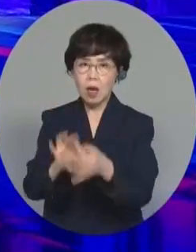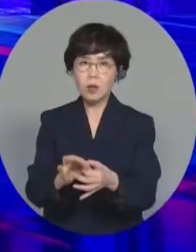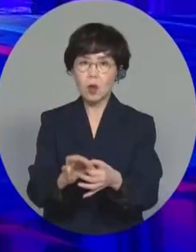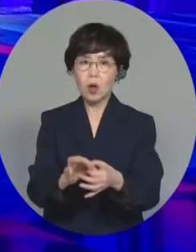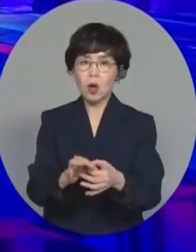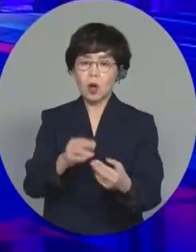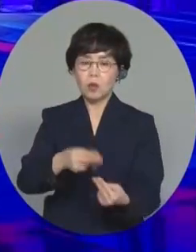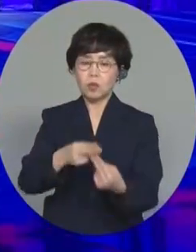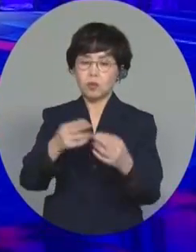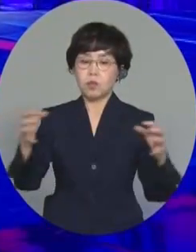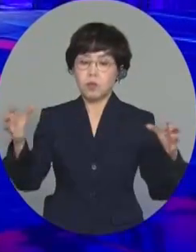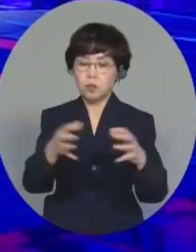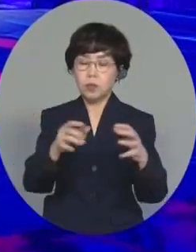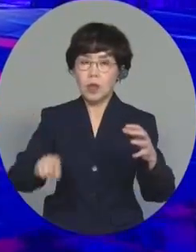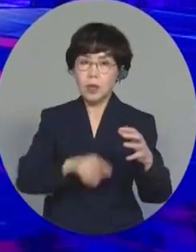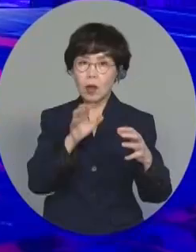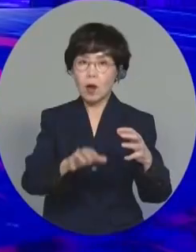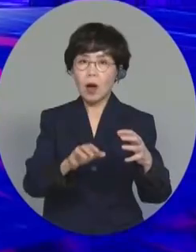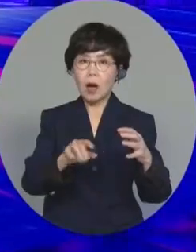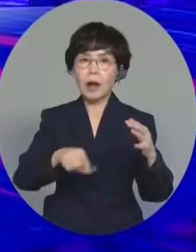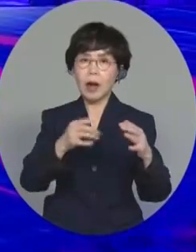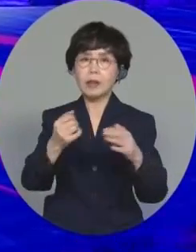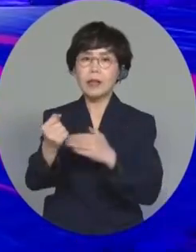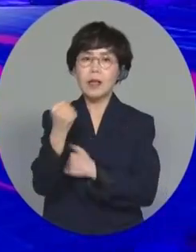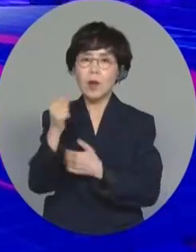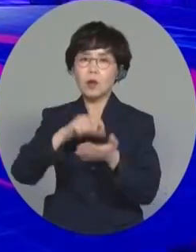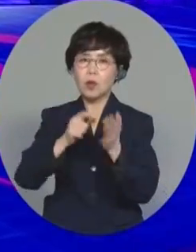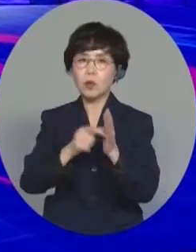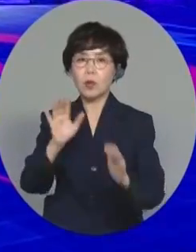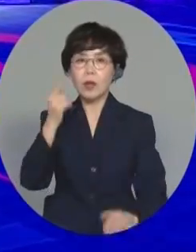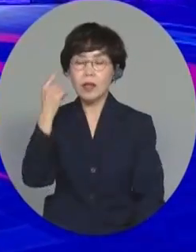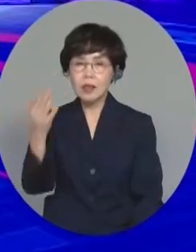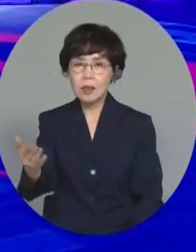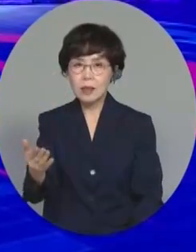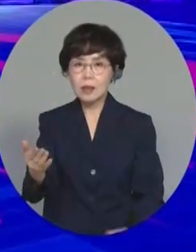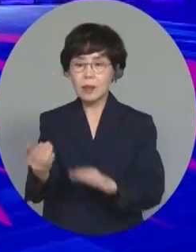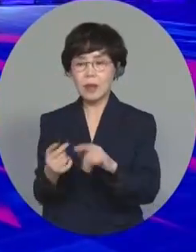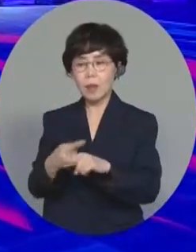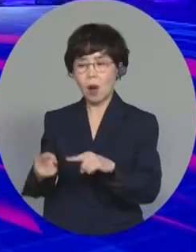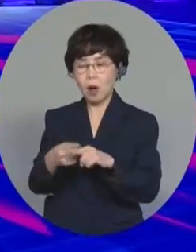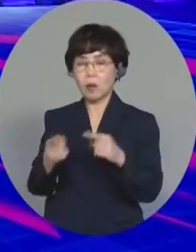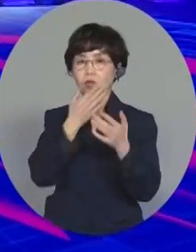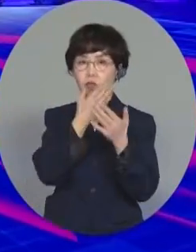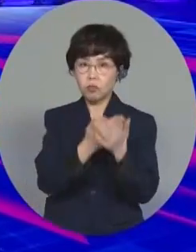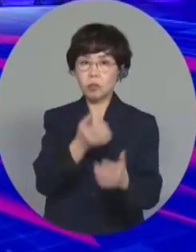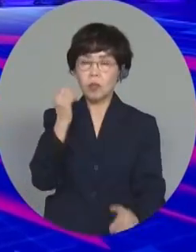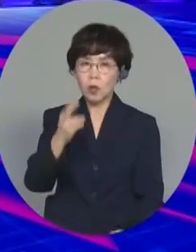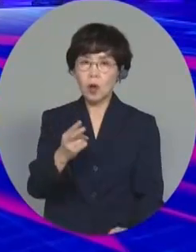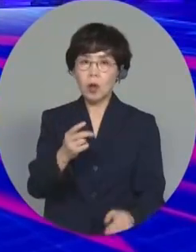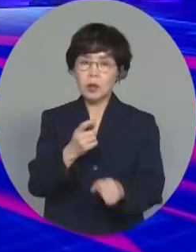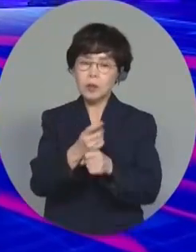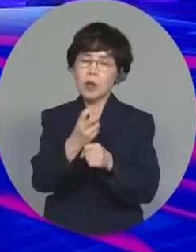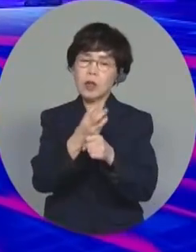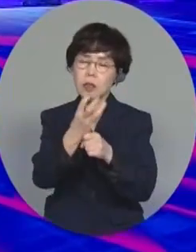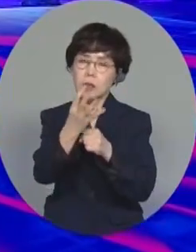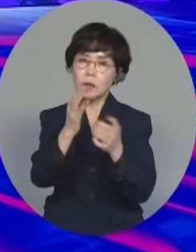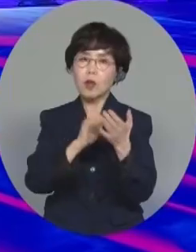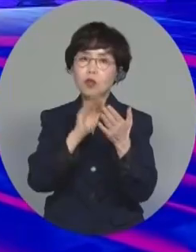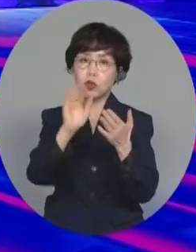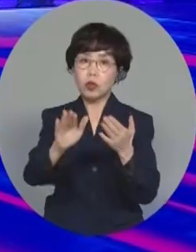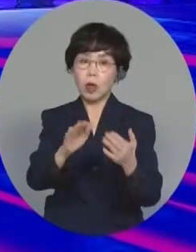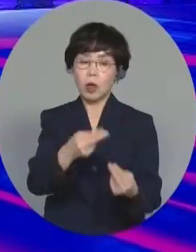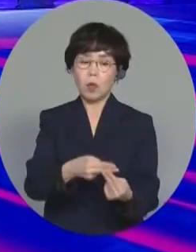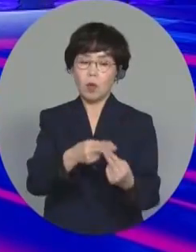그 지하 내부에서 압력이 얼마나 축적되는지 정확하게 예측하는 것도 중요합니다. 것입니다. 그리고 수십 년이 지나면서